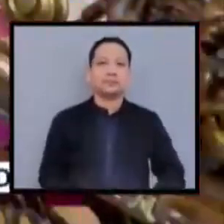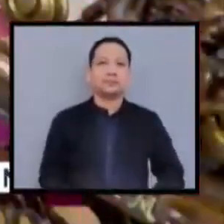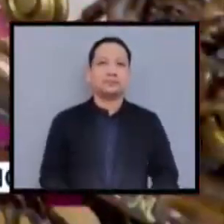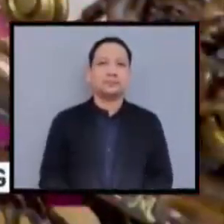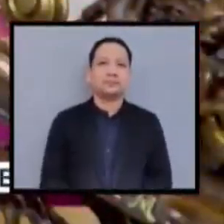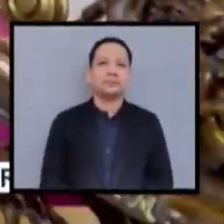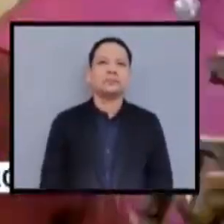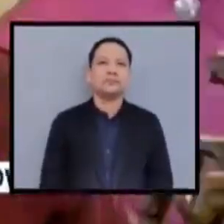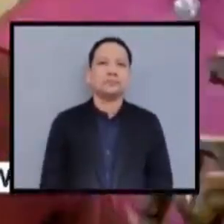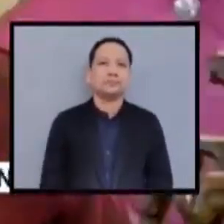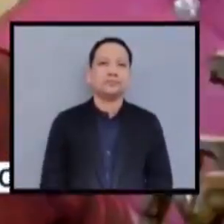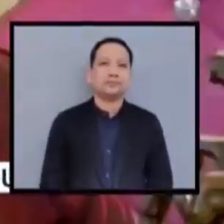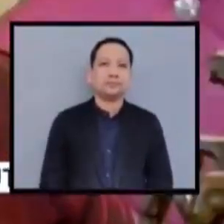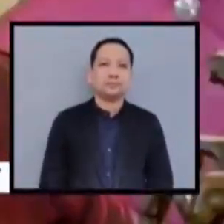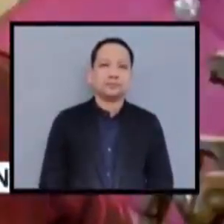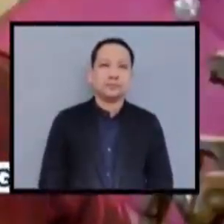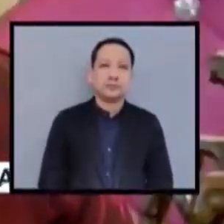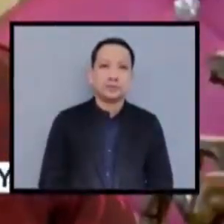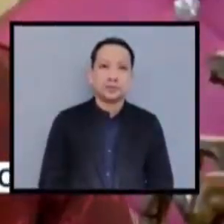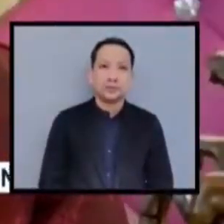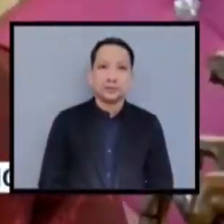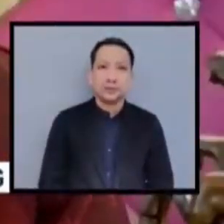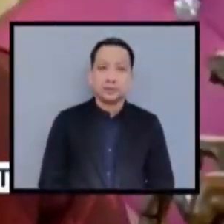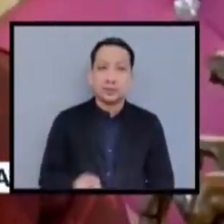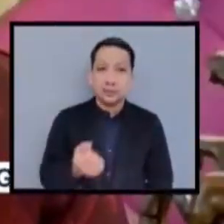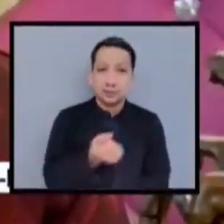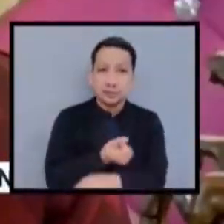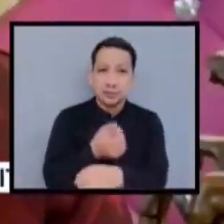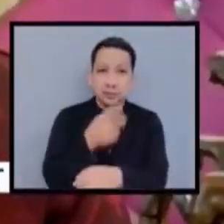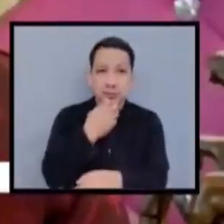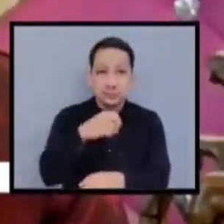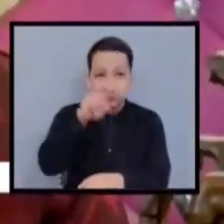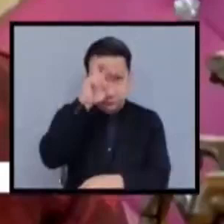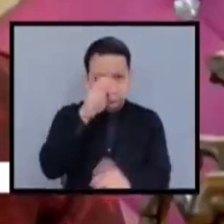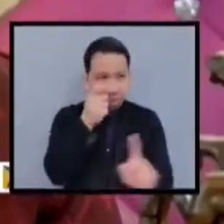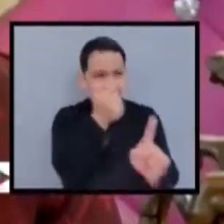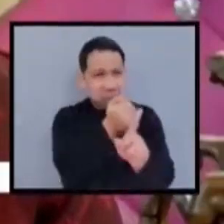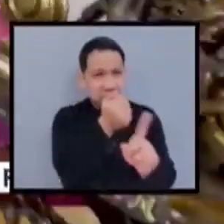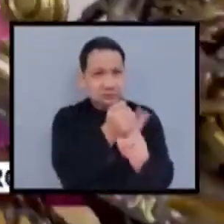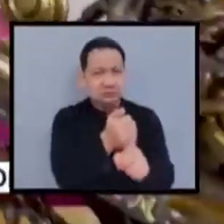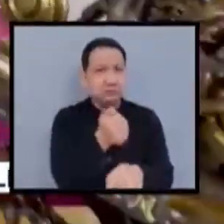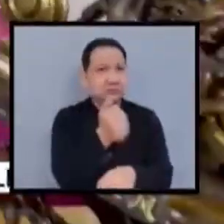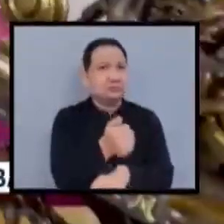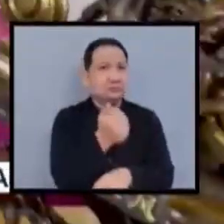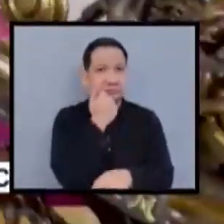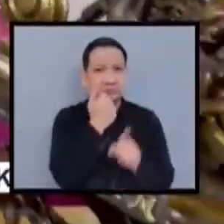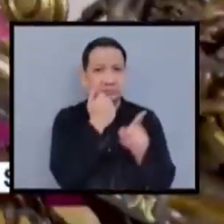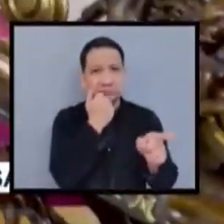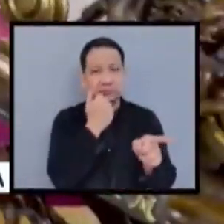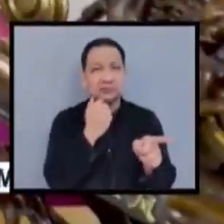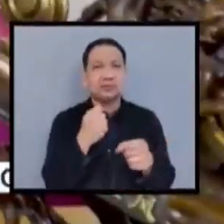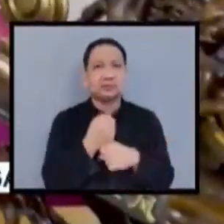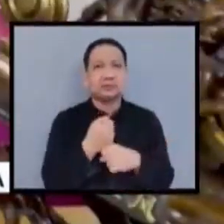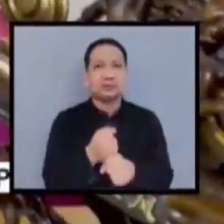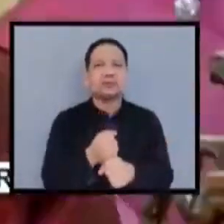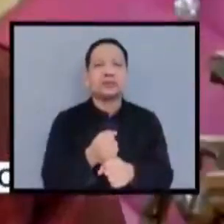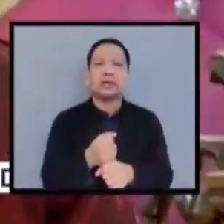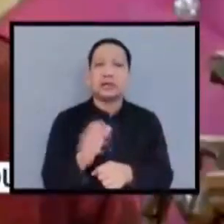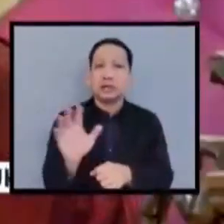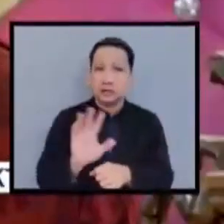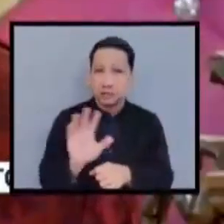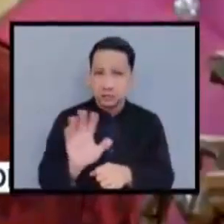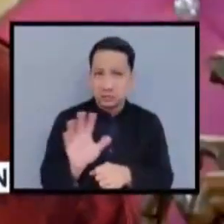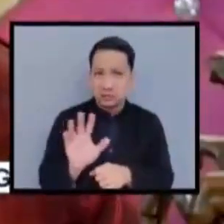Para naman sa Year of the Goat, huwag ka nang manisi ng iba sa kasalanan. Ikaw naman ang gumawa. Iwasan ang pagiging marites